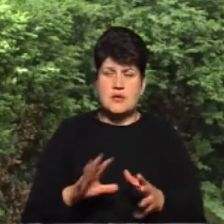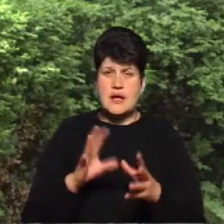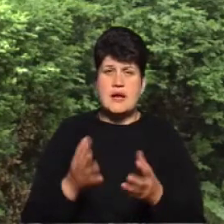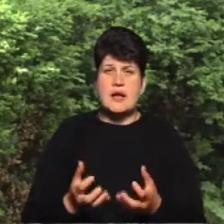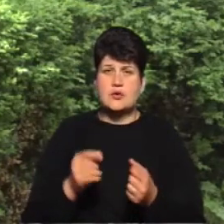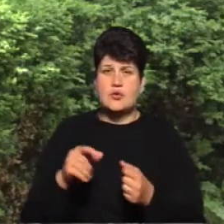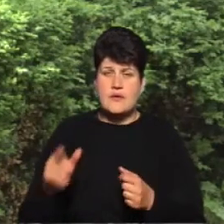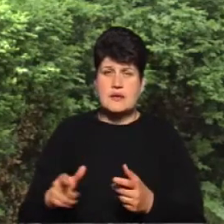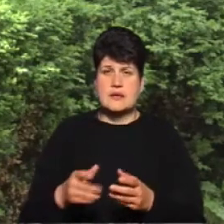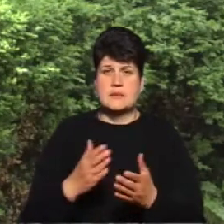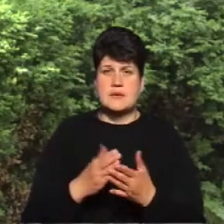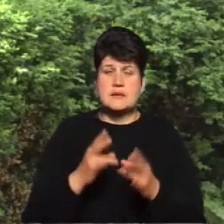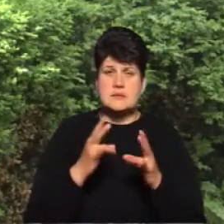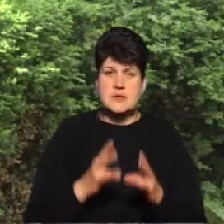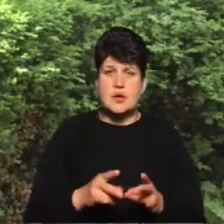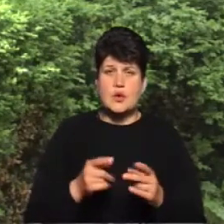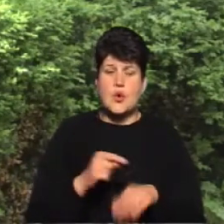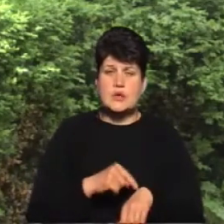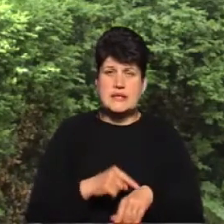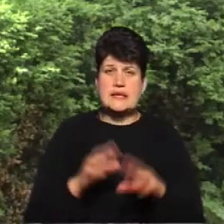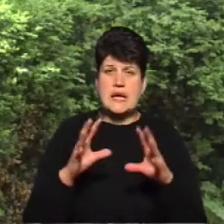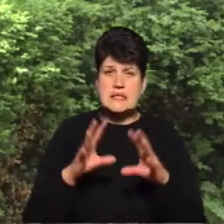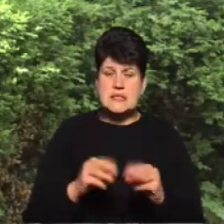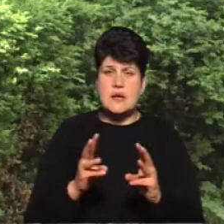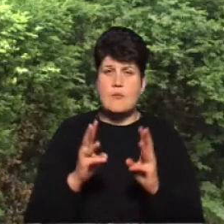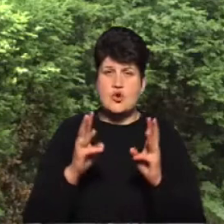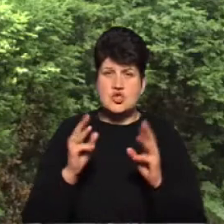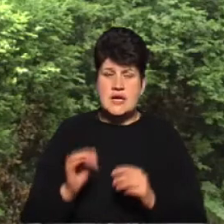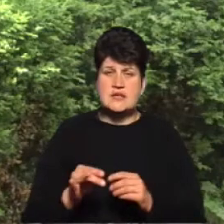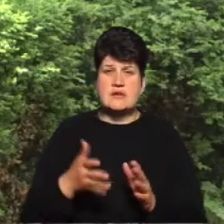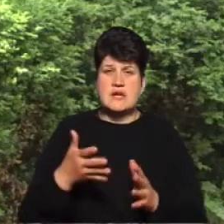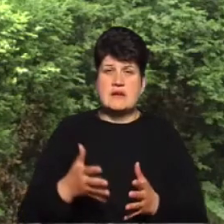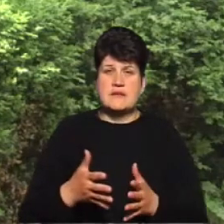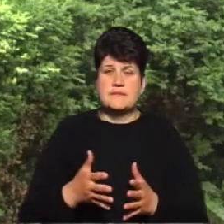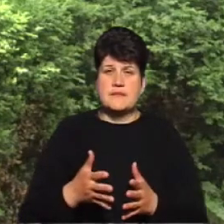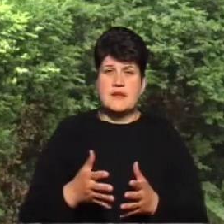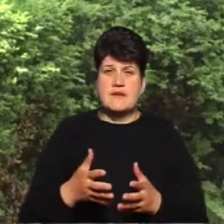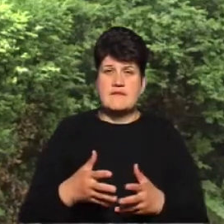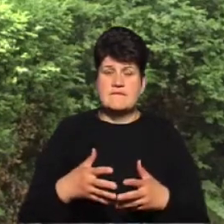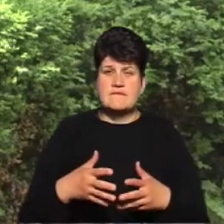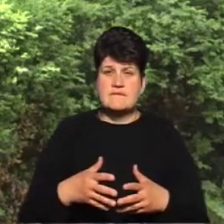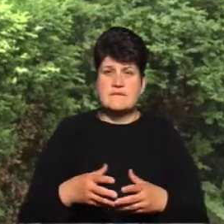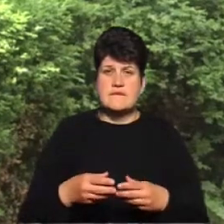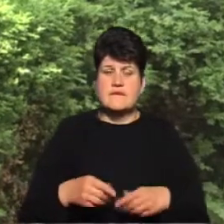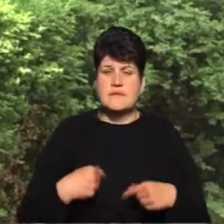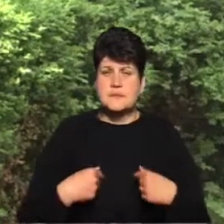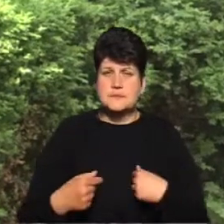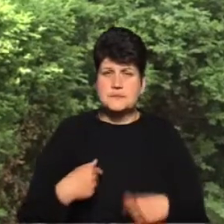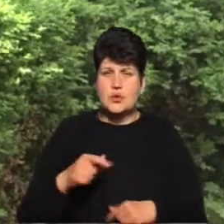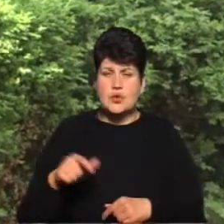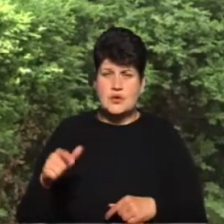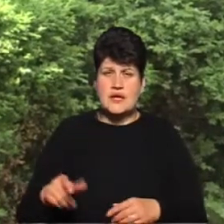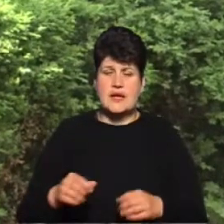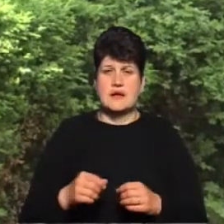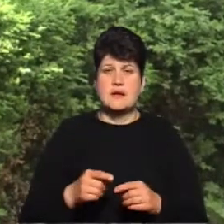адже години гасіння таких пожеж, вони не тільки виснажують людей, але й загрожують і їхньому здоров'ю, адже